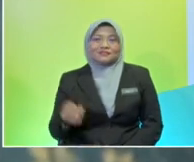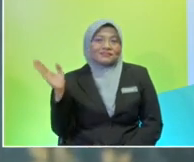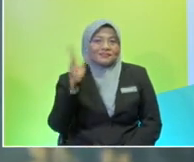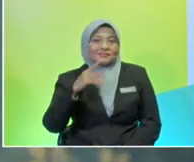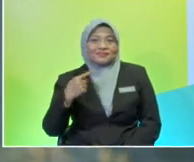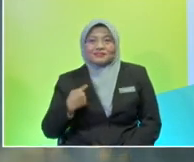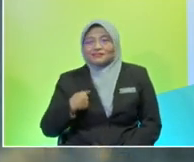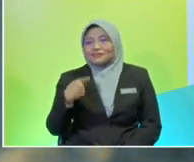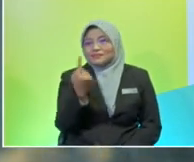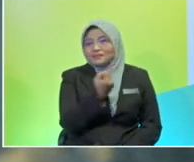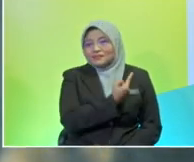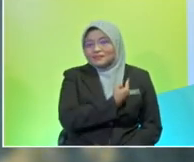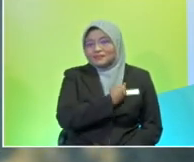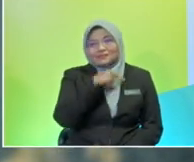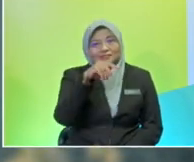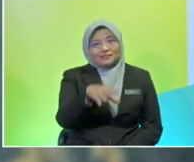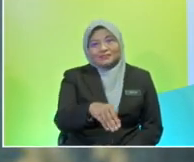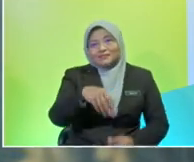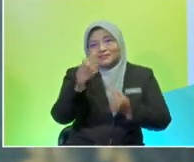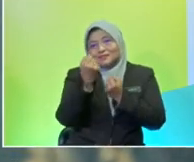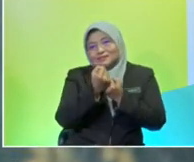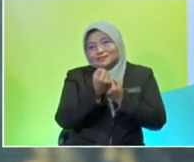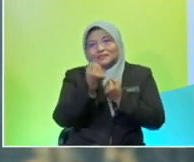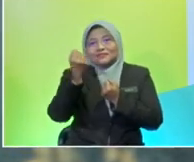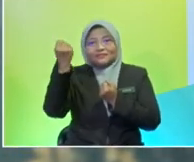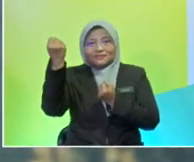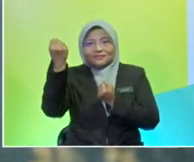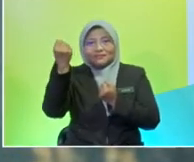kita ambil payung